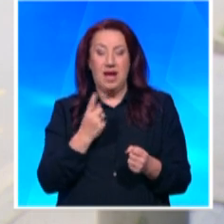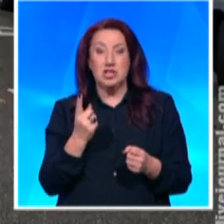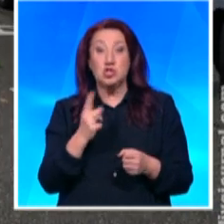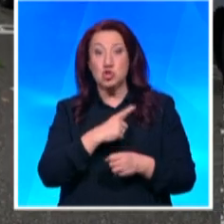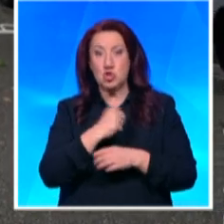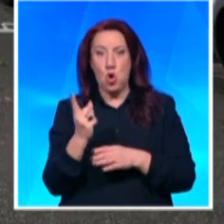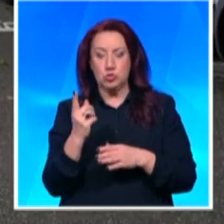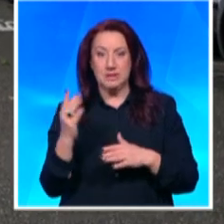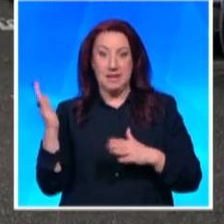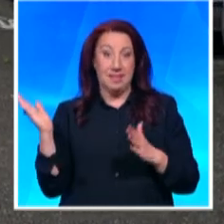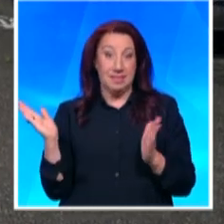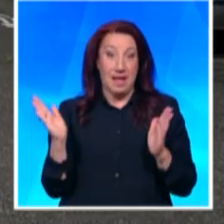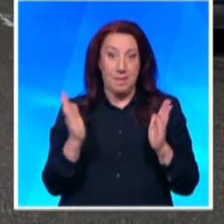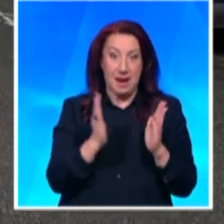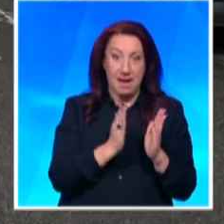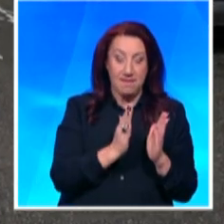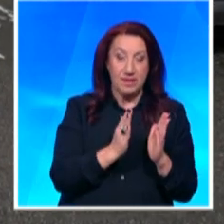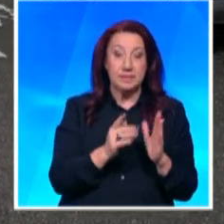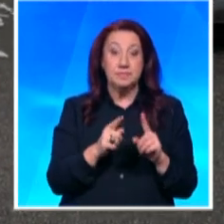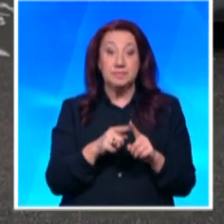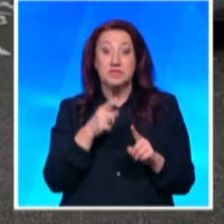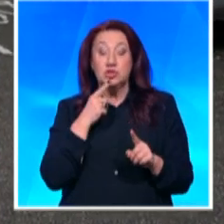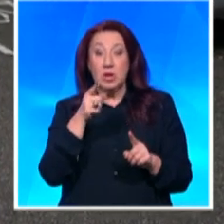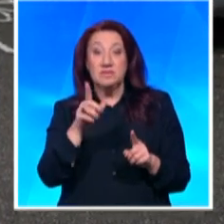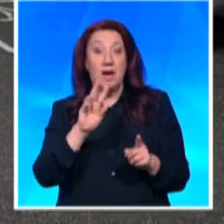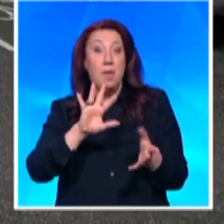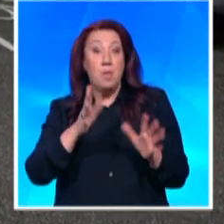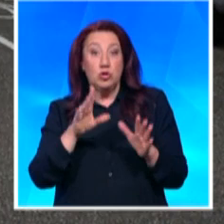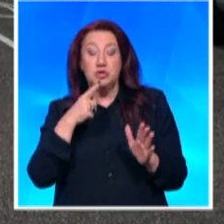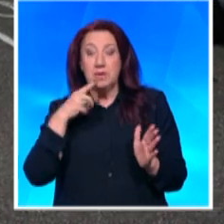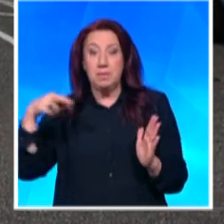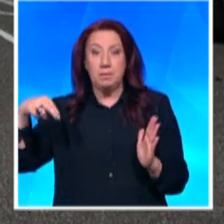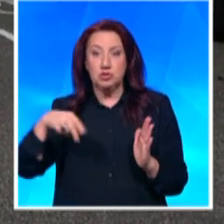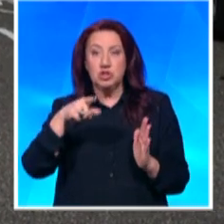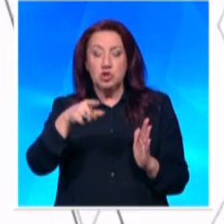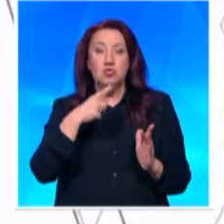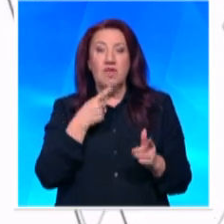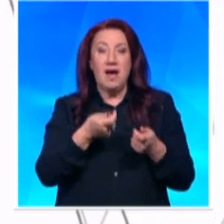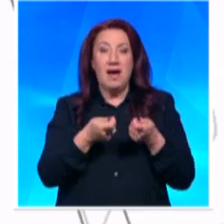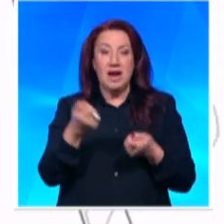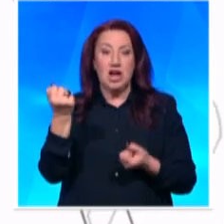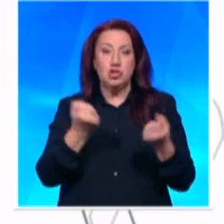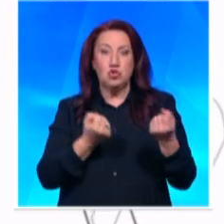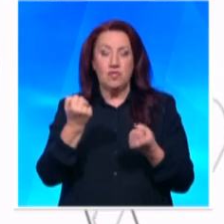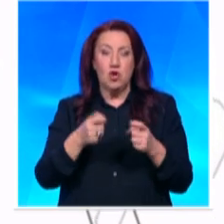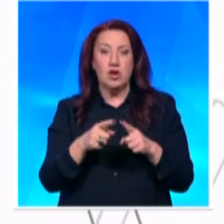заостря вниманието, че там може би има вероятност да изкочи пешеходец. И това просто ги кара инстинктивно да намалят скоростта. Шикани и нарочни стеснения